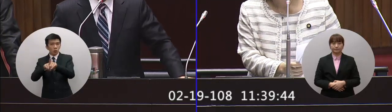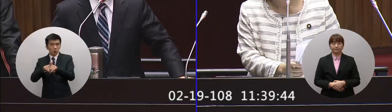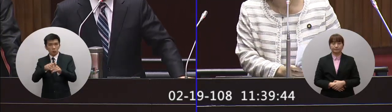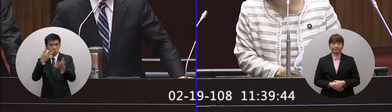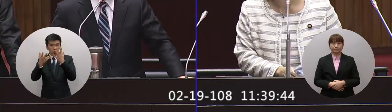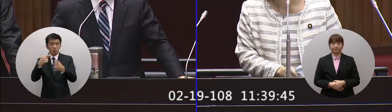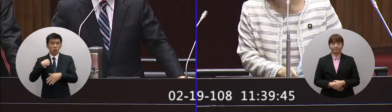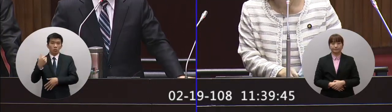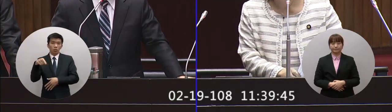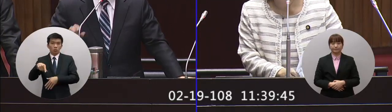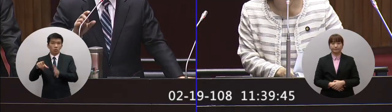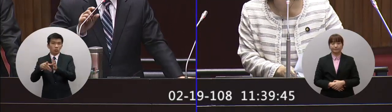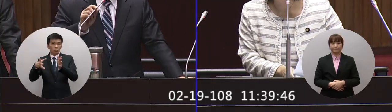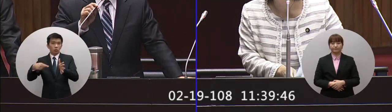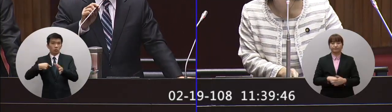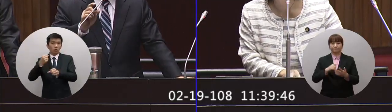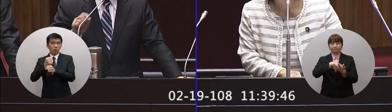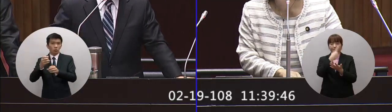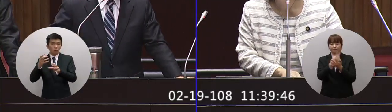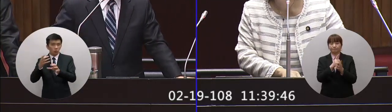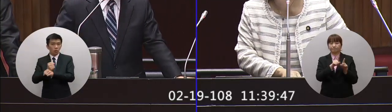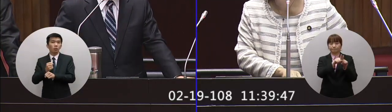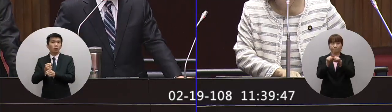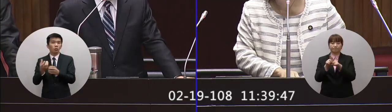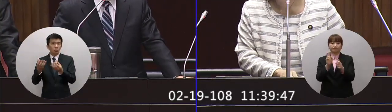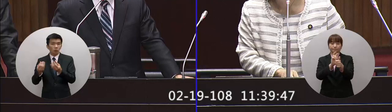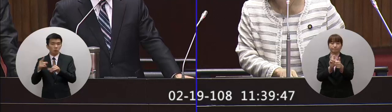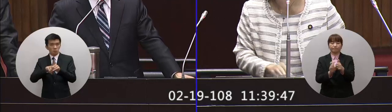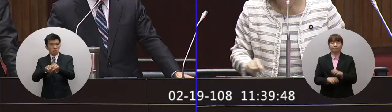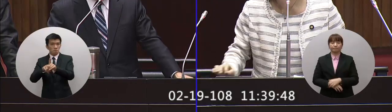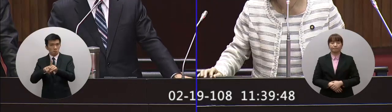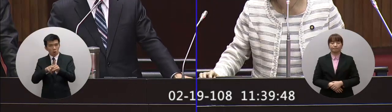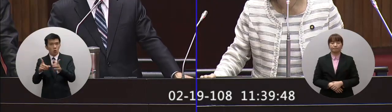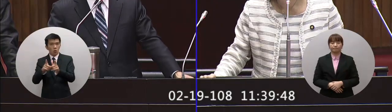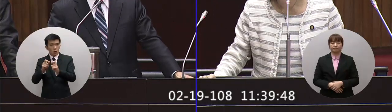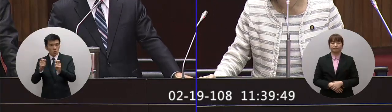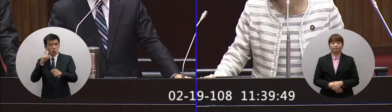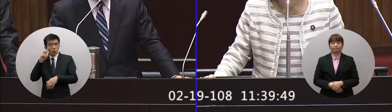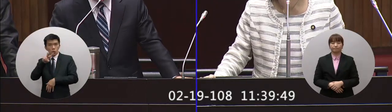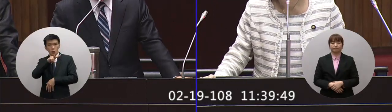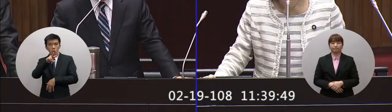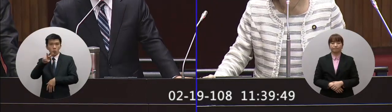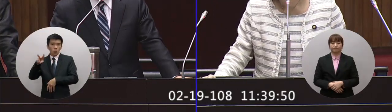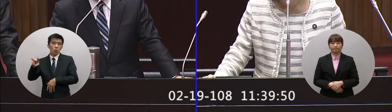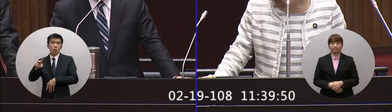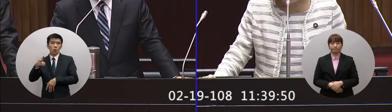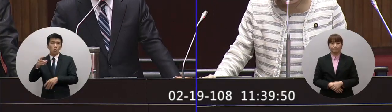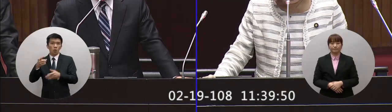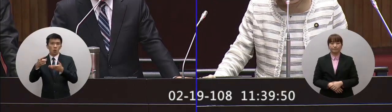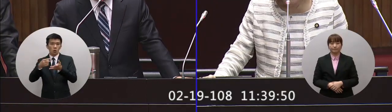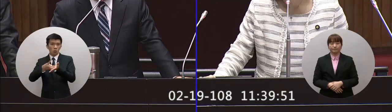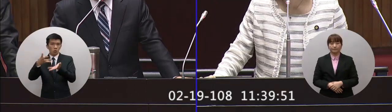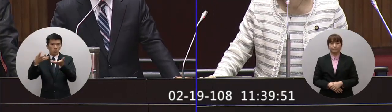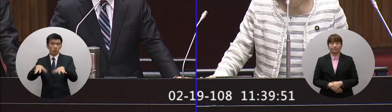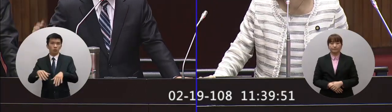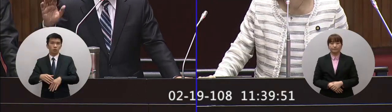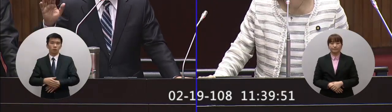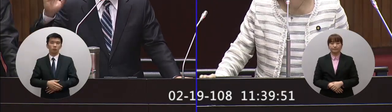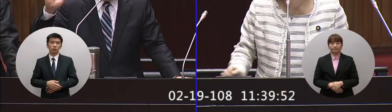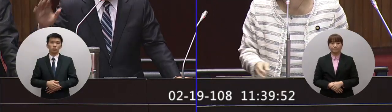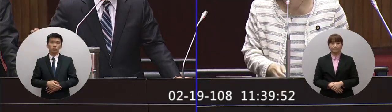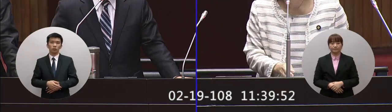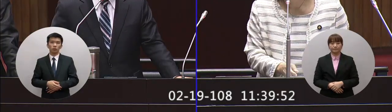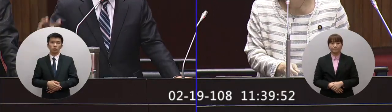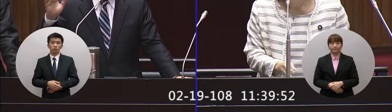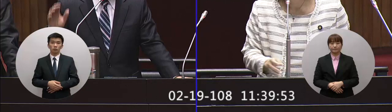失业，所以都是我 全程照顾。 我陪很多，我看很多。 是， 其实妈妈 不